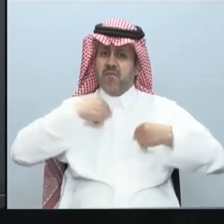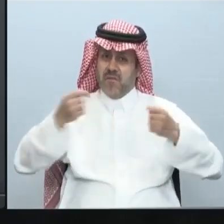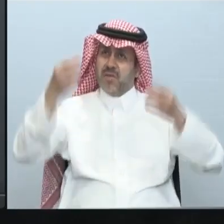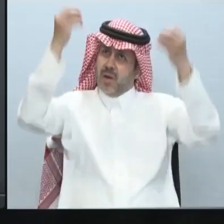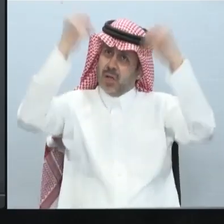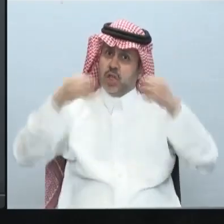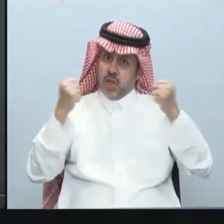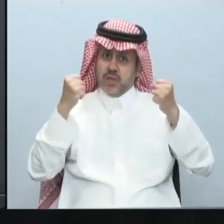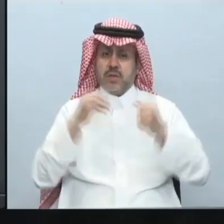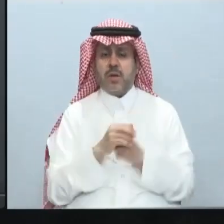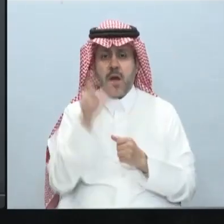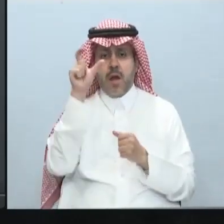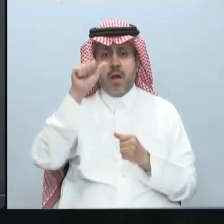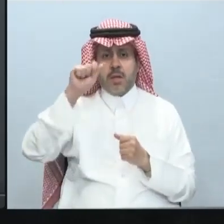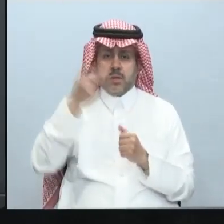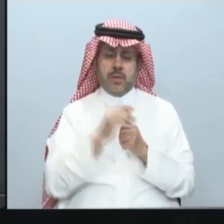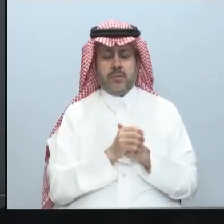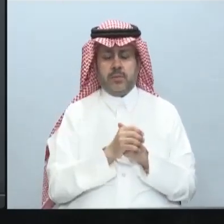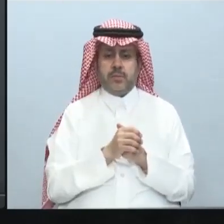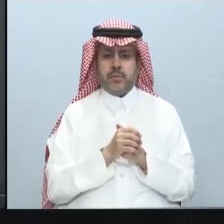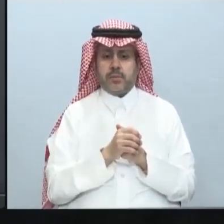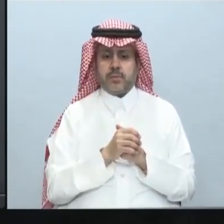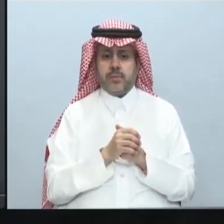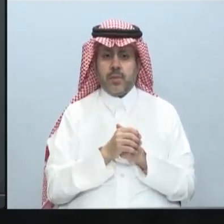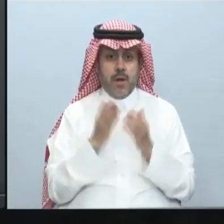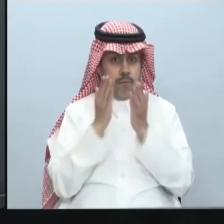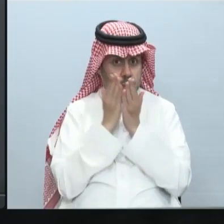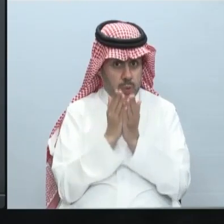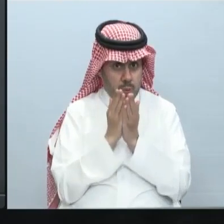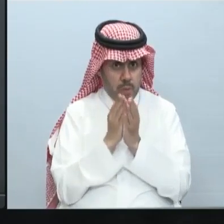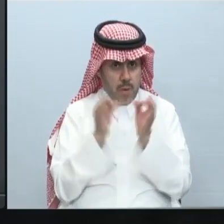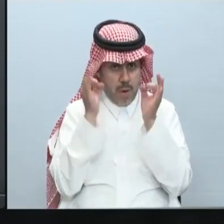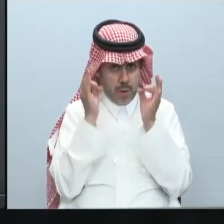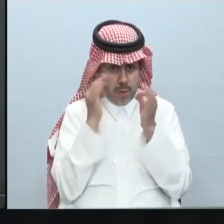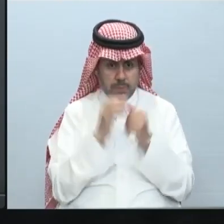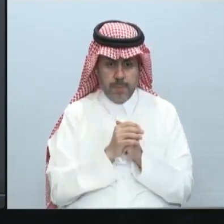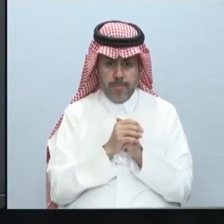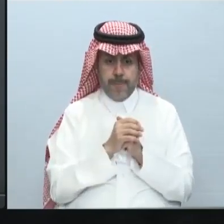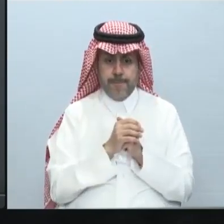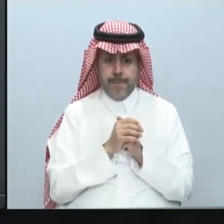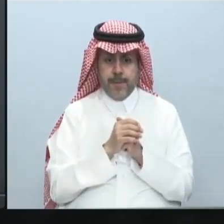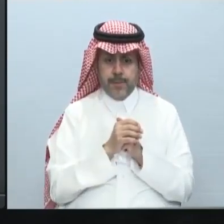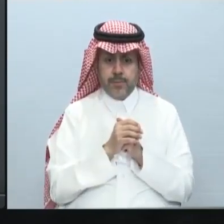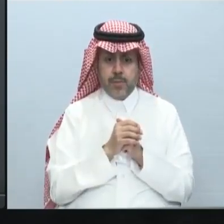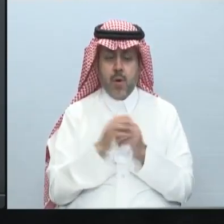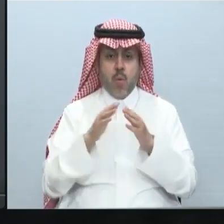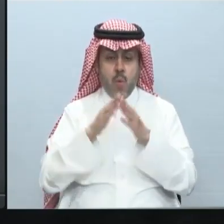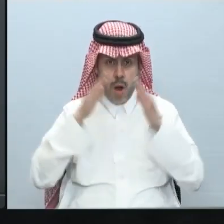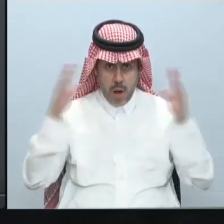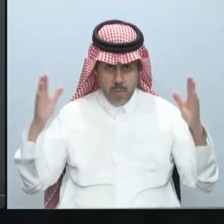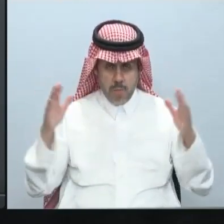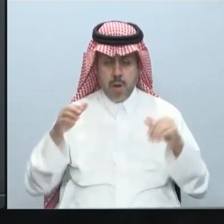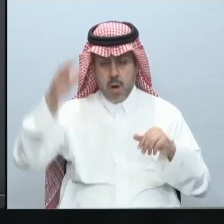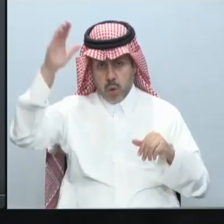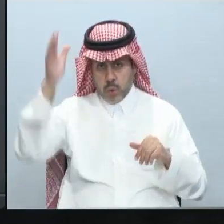افتقارهم الى الله والخضوع لله جل وعلا فالدعاء حقيقته هذا الامر واكمل الانبياء